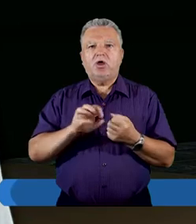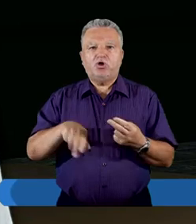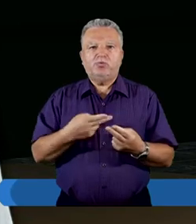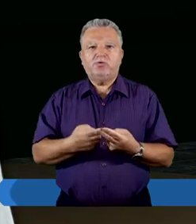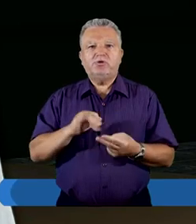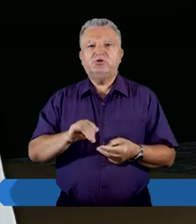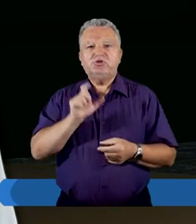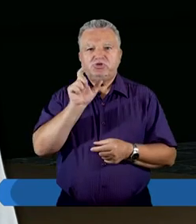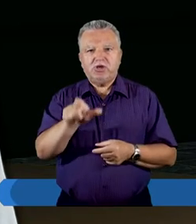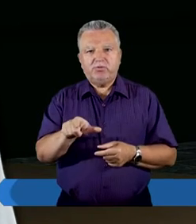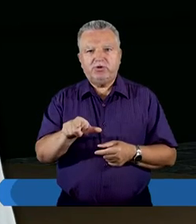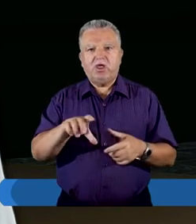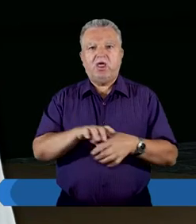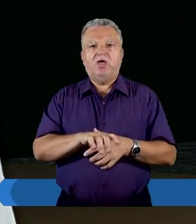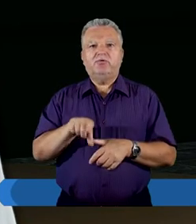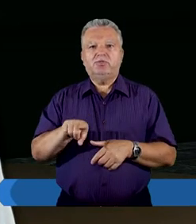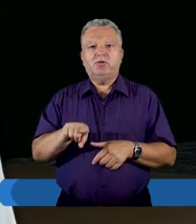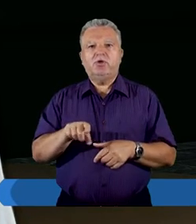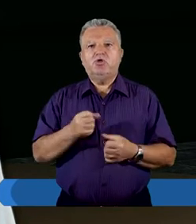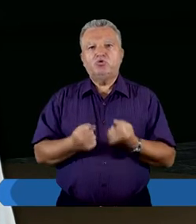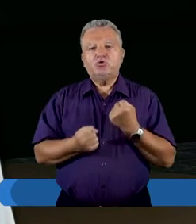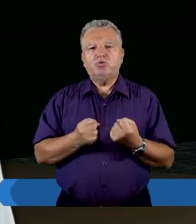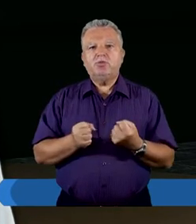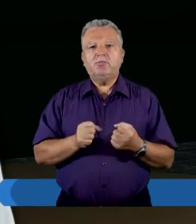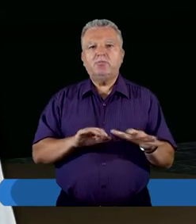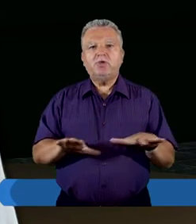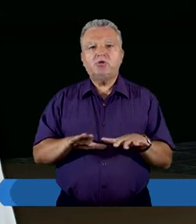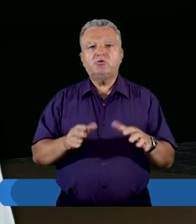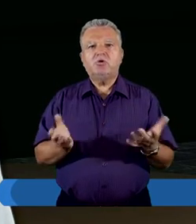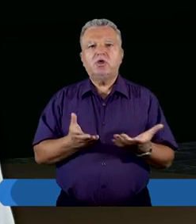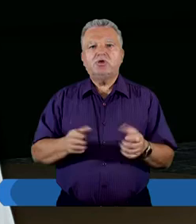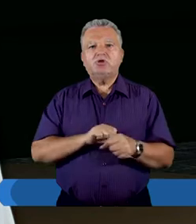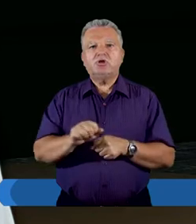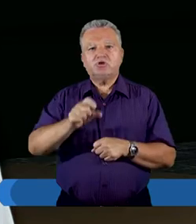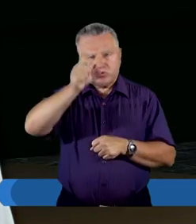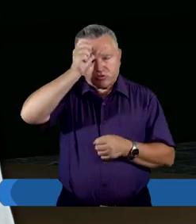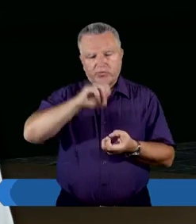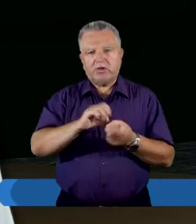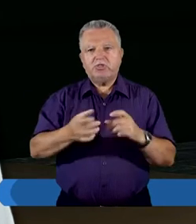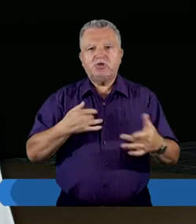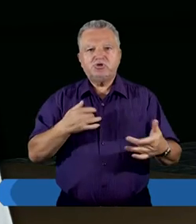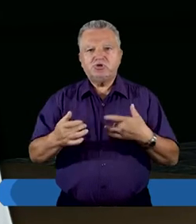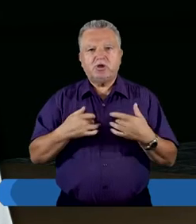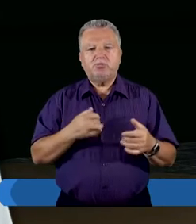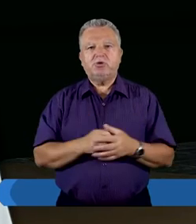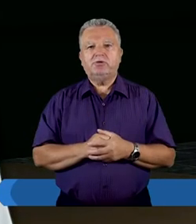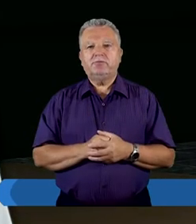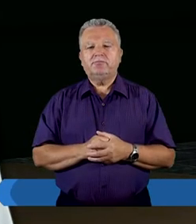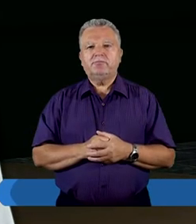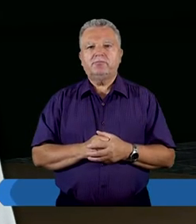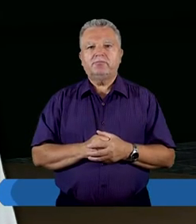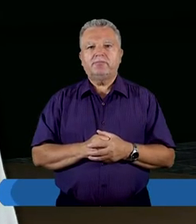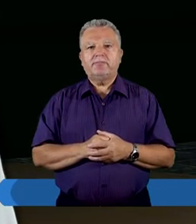i Ciebie w tym bardzo trudnym miejscu, w jakim się znajduje człowiek, gdy cierpi, gdy dotykają go różnego rodzaju